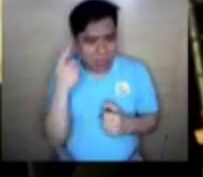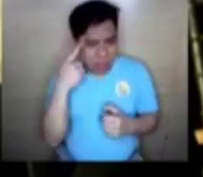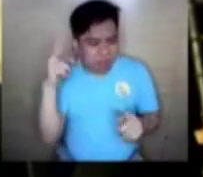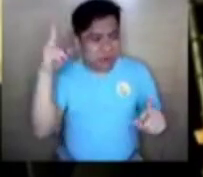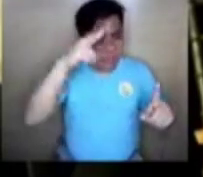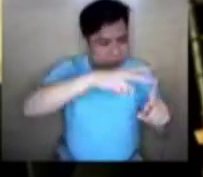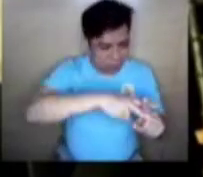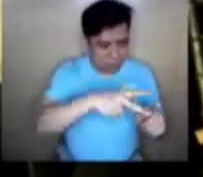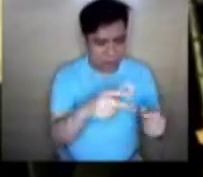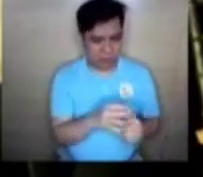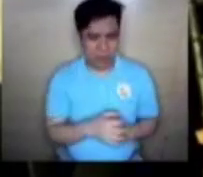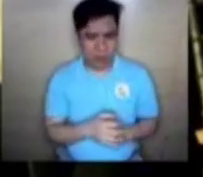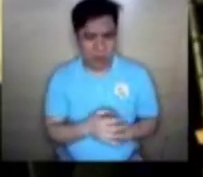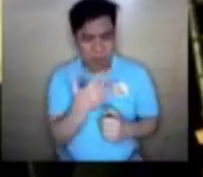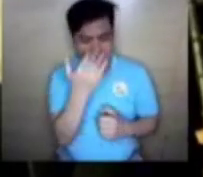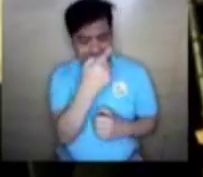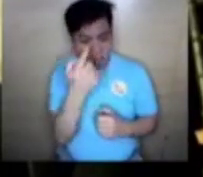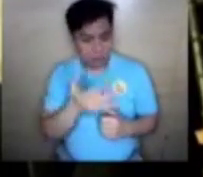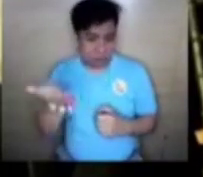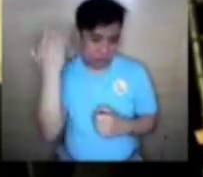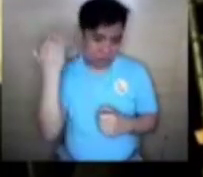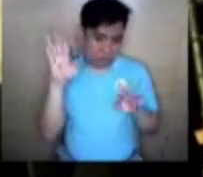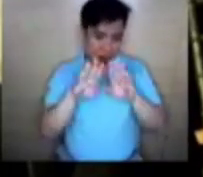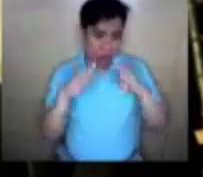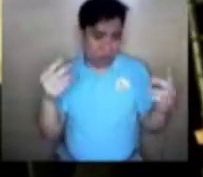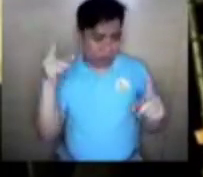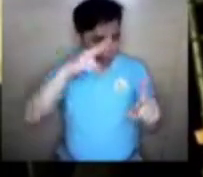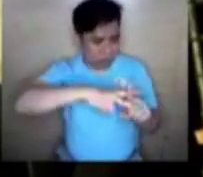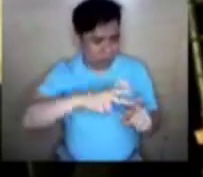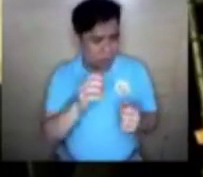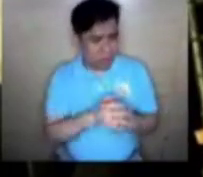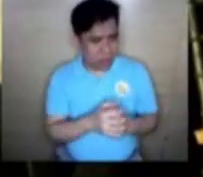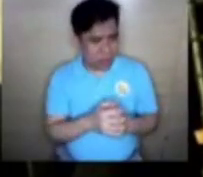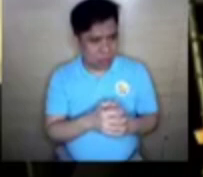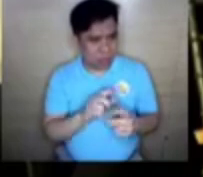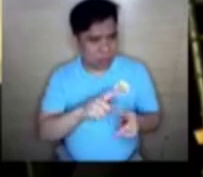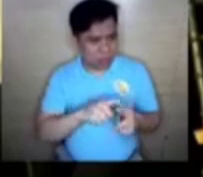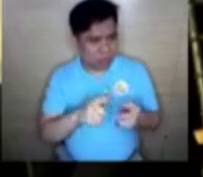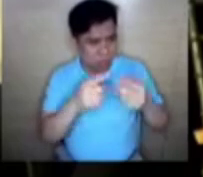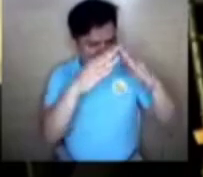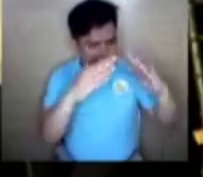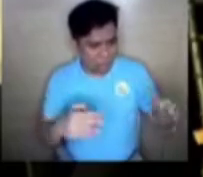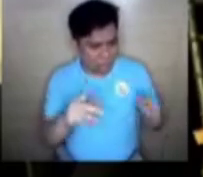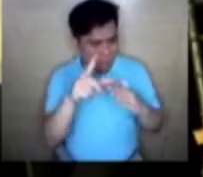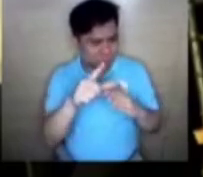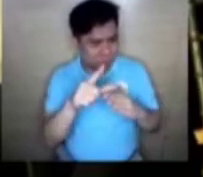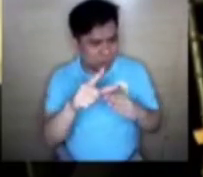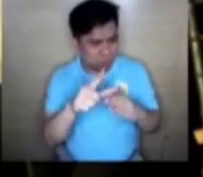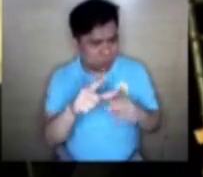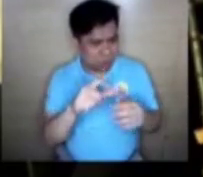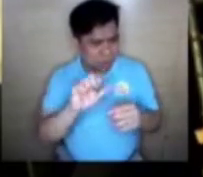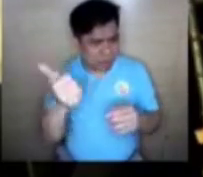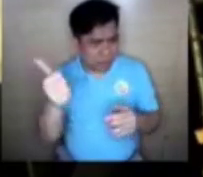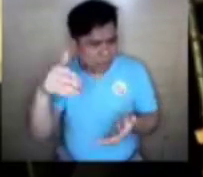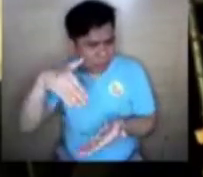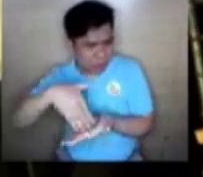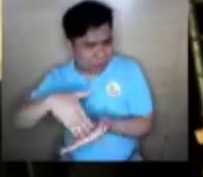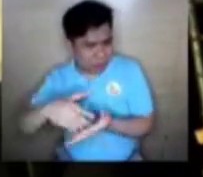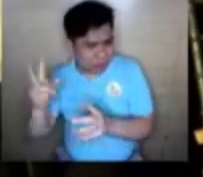aplikasyon. Dati kasi magbubukas ng application para sa 500 na housing unit, 10,000 yung